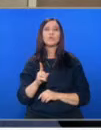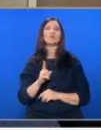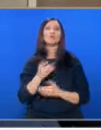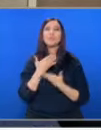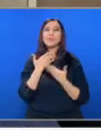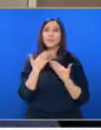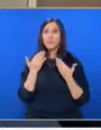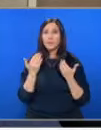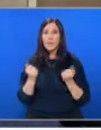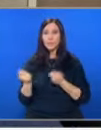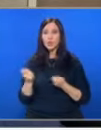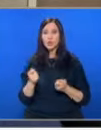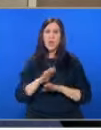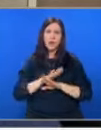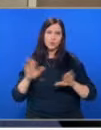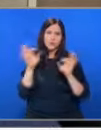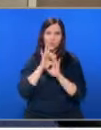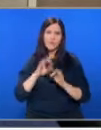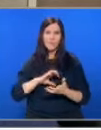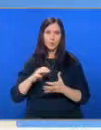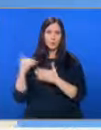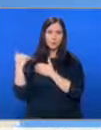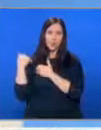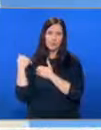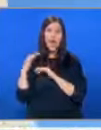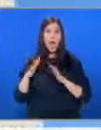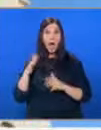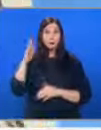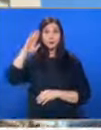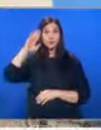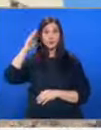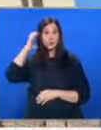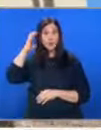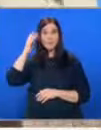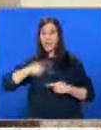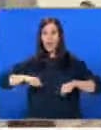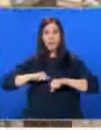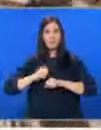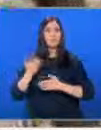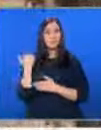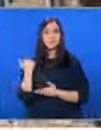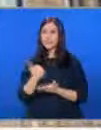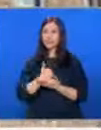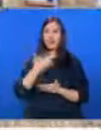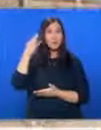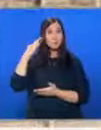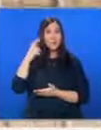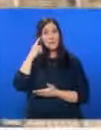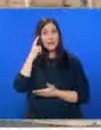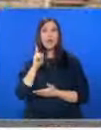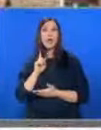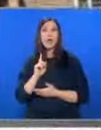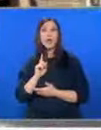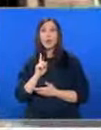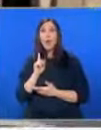да носи абсолютно никаква политическа отговорност. Ако служебният кабинет преди се назначаваше от президента и знаехме към кого да насочим нашите